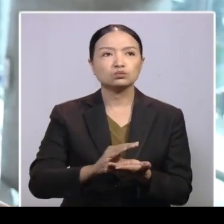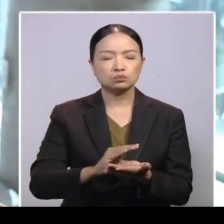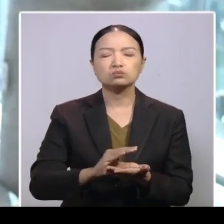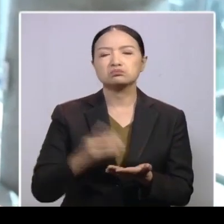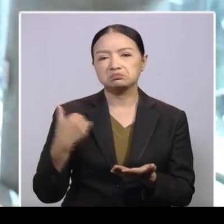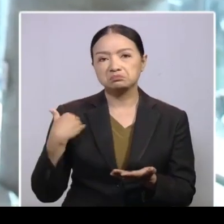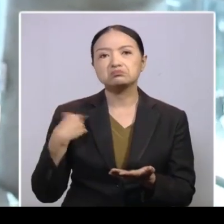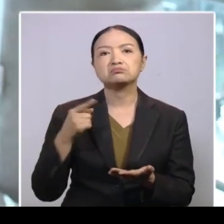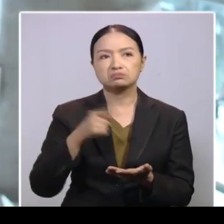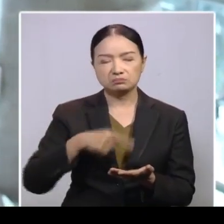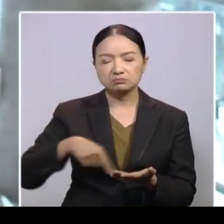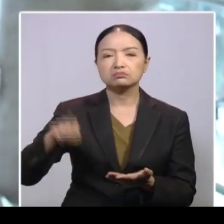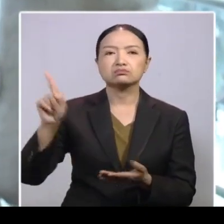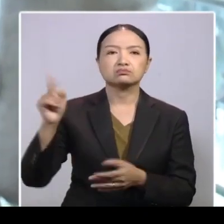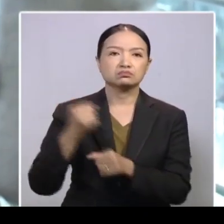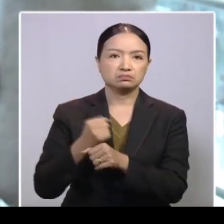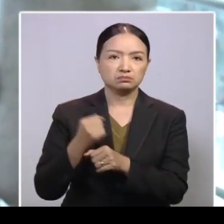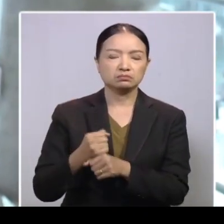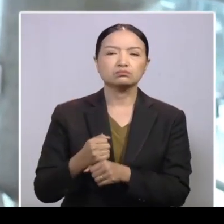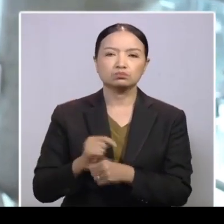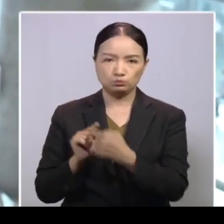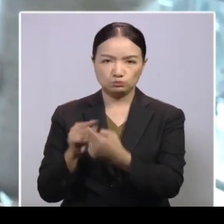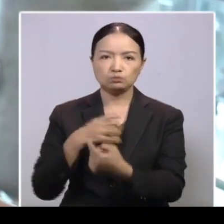เรียกขวัญของตามภาษาอีสานเขาแล้วครับ